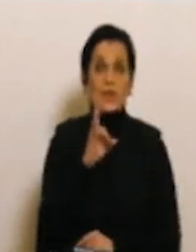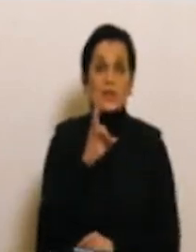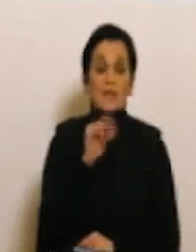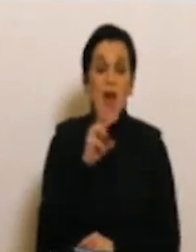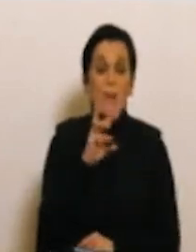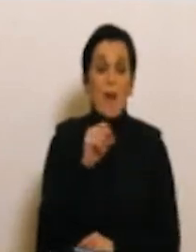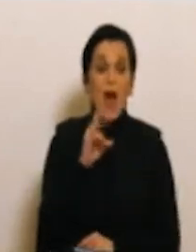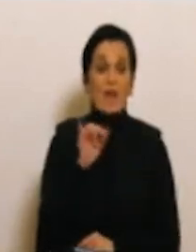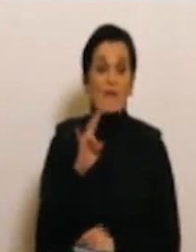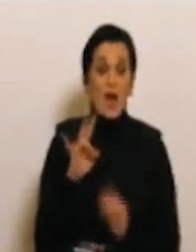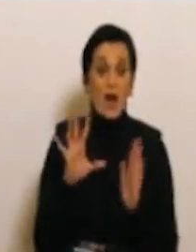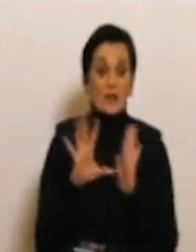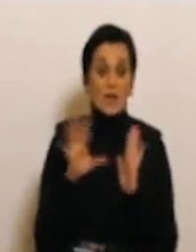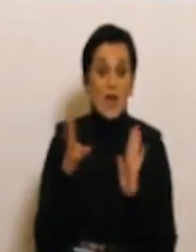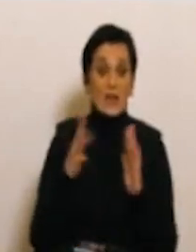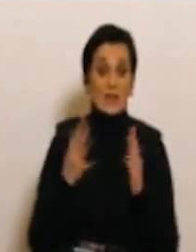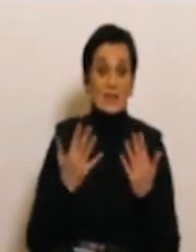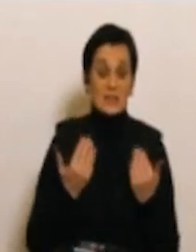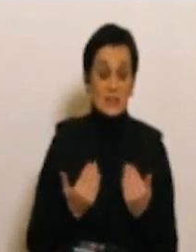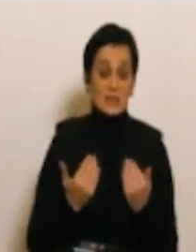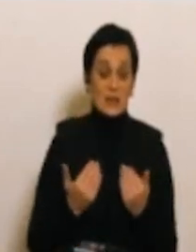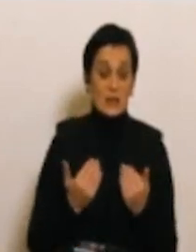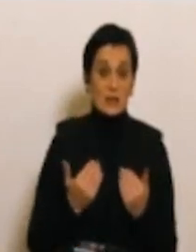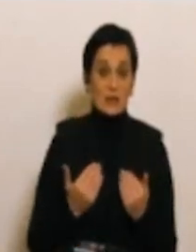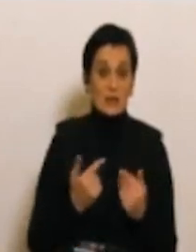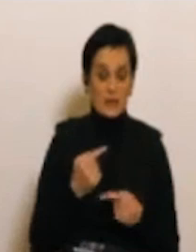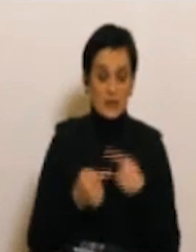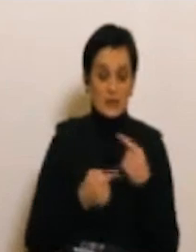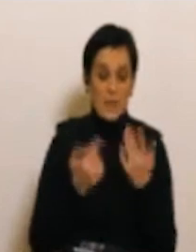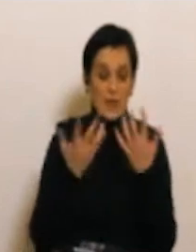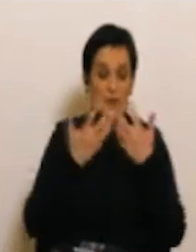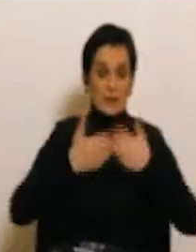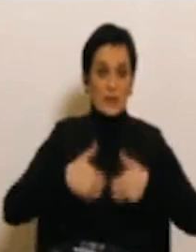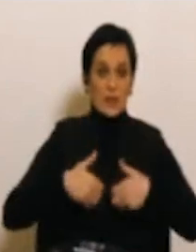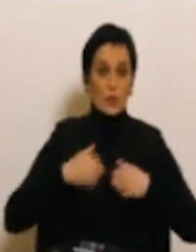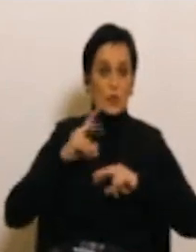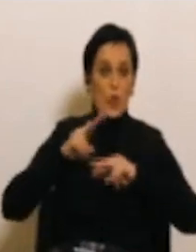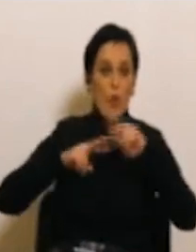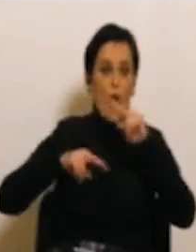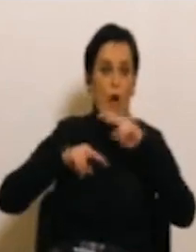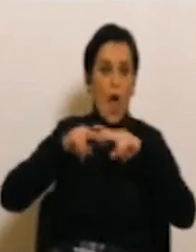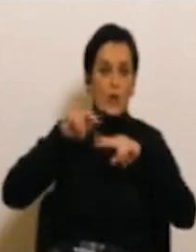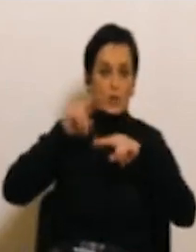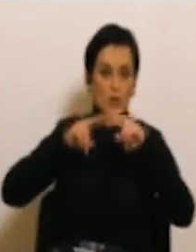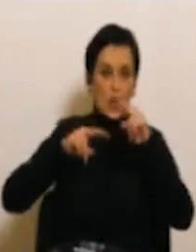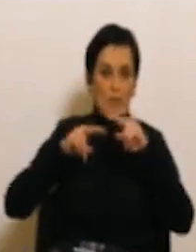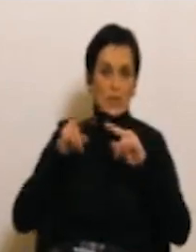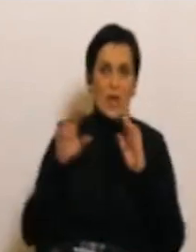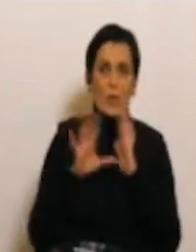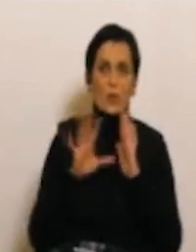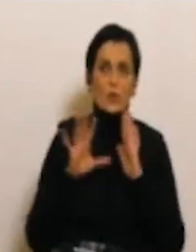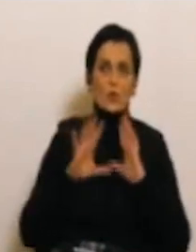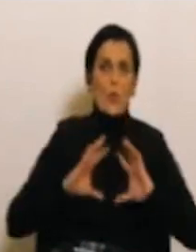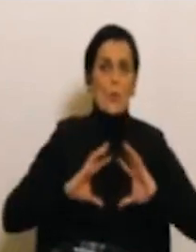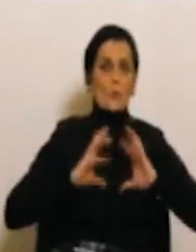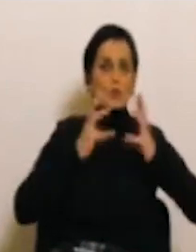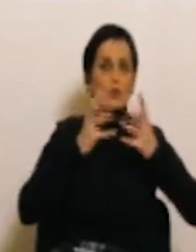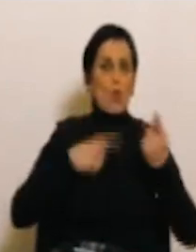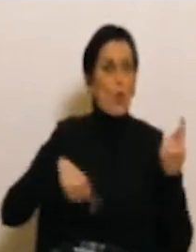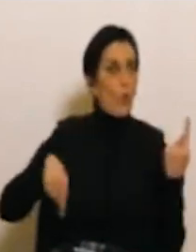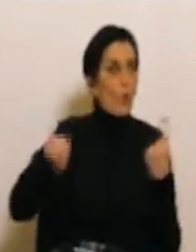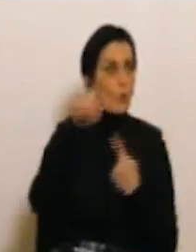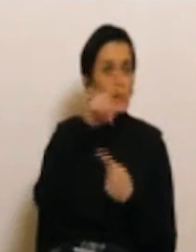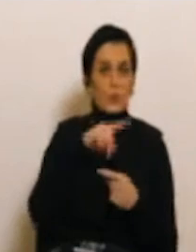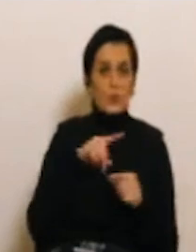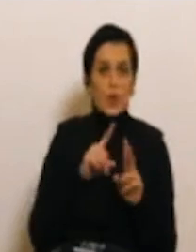ნამახვანჰესის ტიპის ეს თანამედროვე ტექნოლოგიებით აშენებული კაშხლები მსოფლიოში არ არსებობს პრეცედენტი,